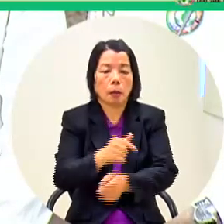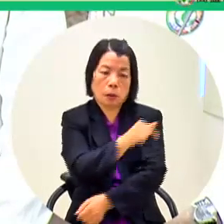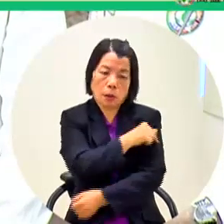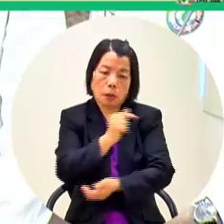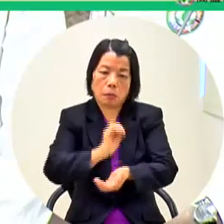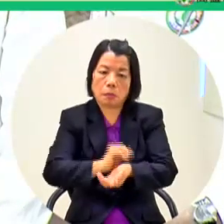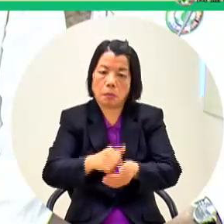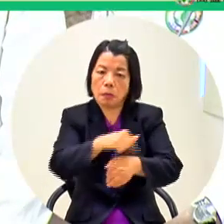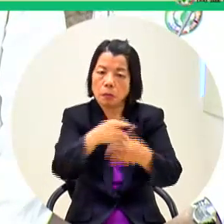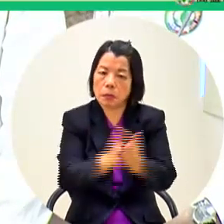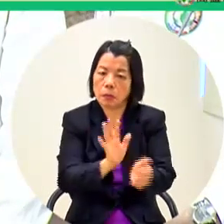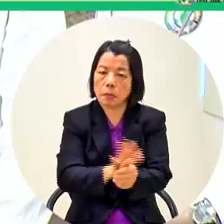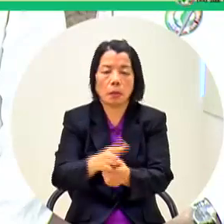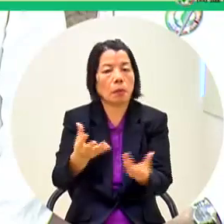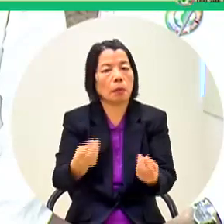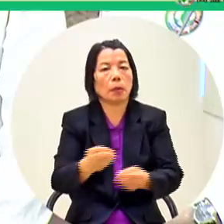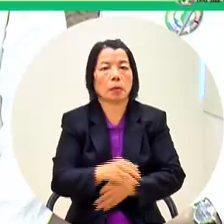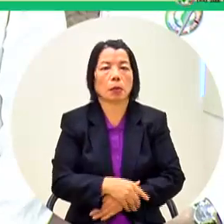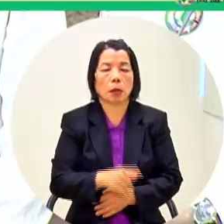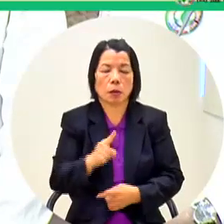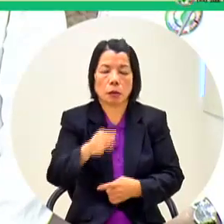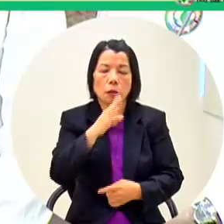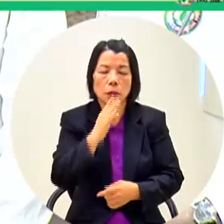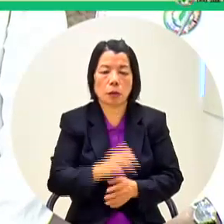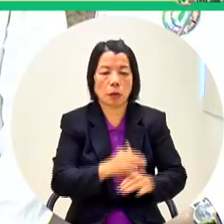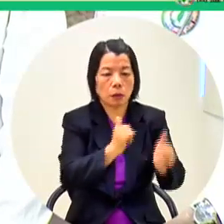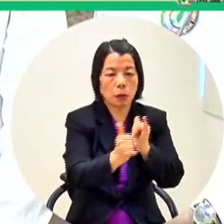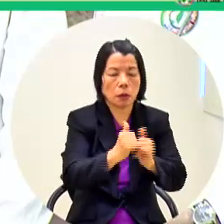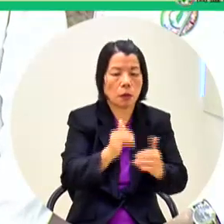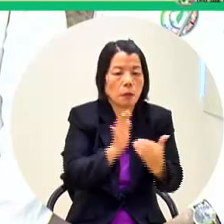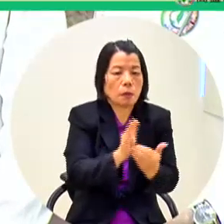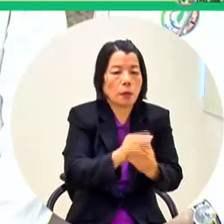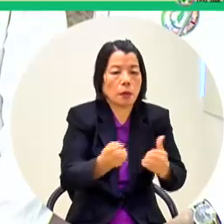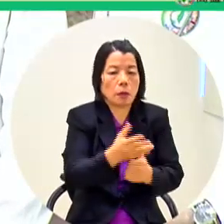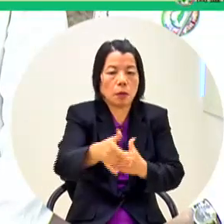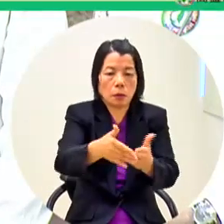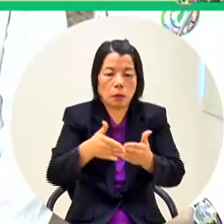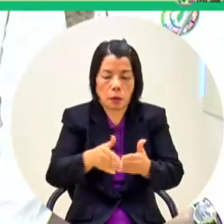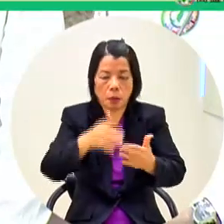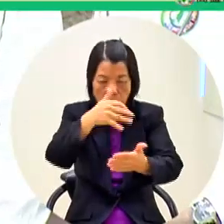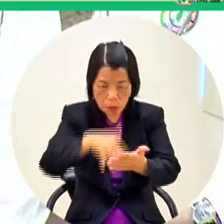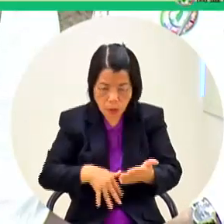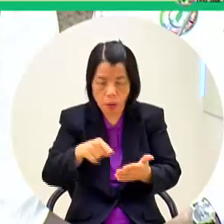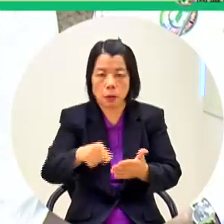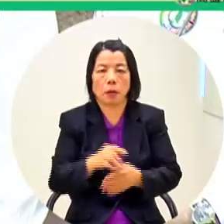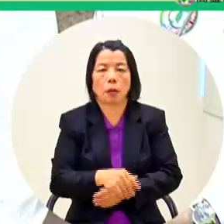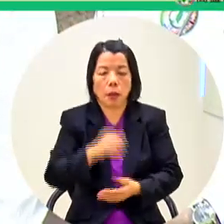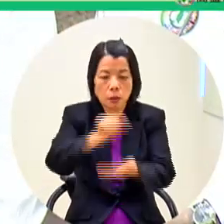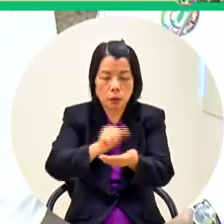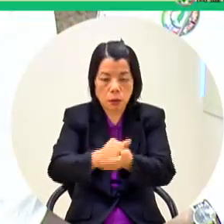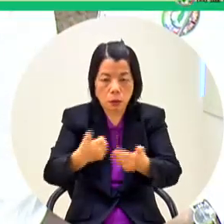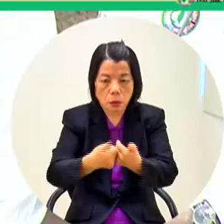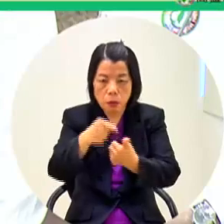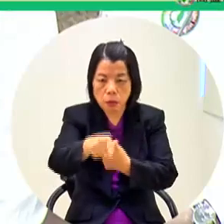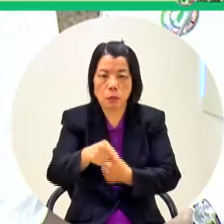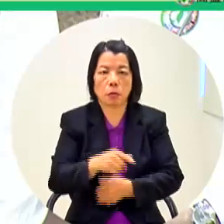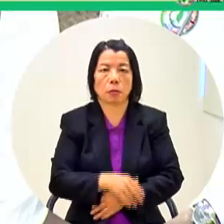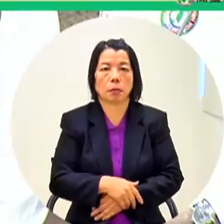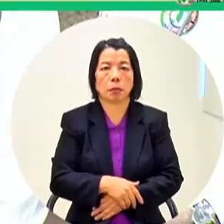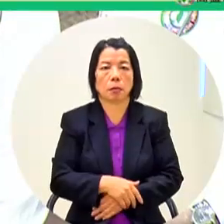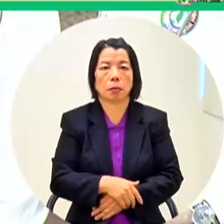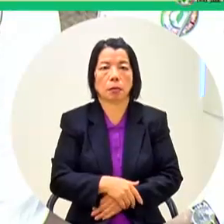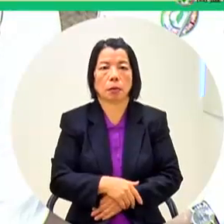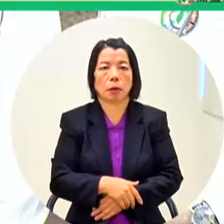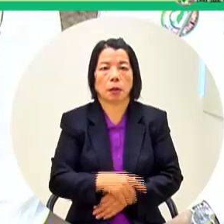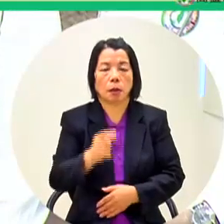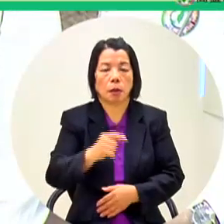筛检。市长，这个就是你跟民间防疫人员所开出来的结论，还开记者会。市长，何